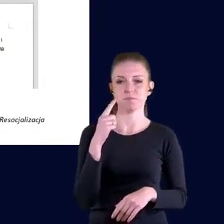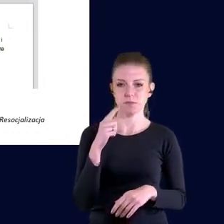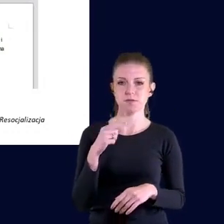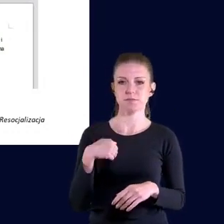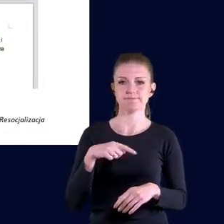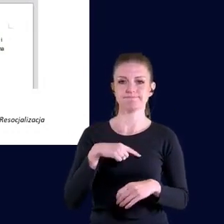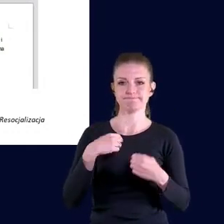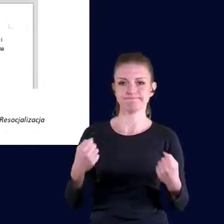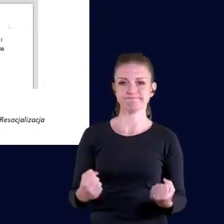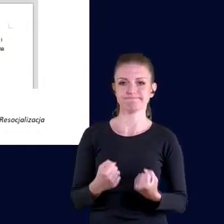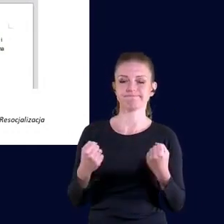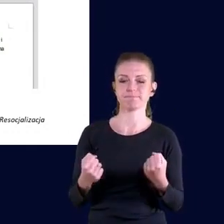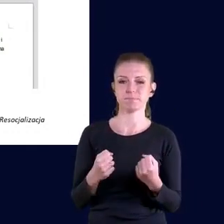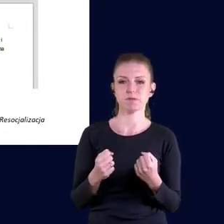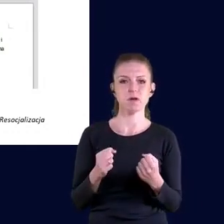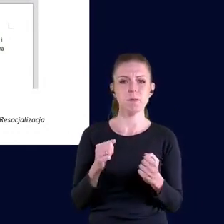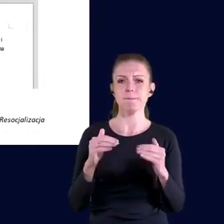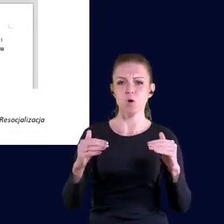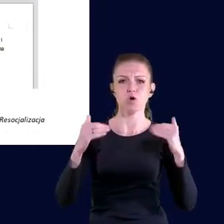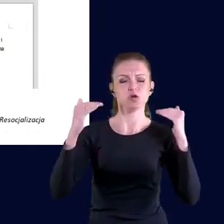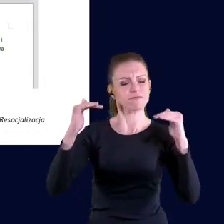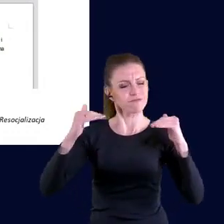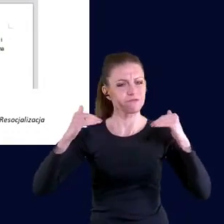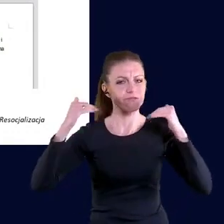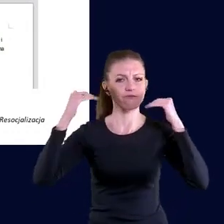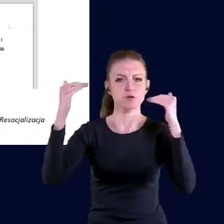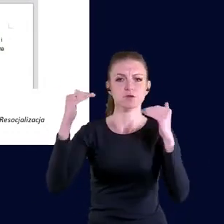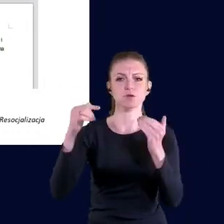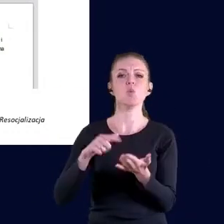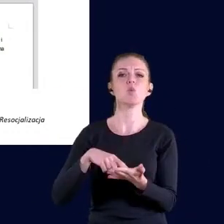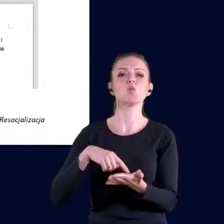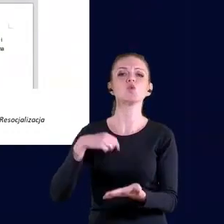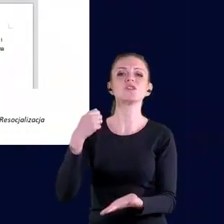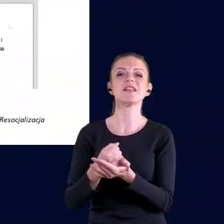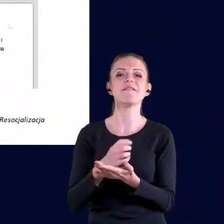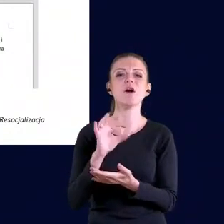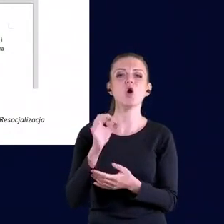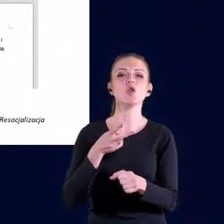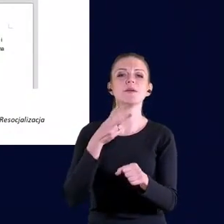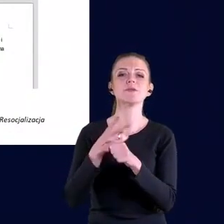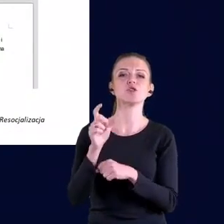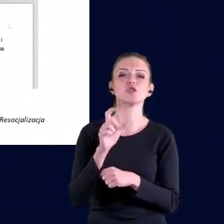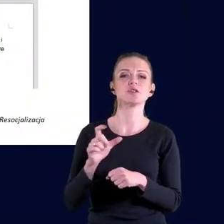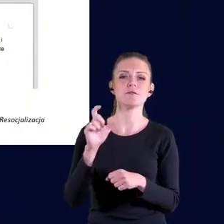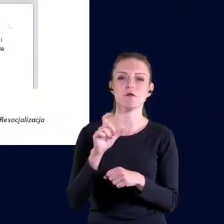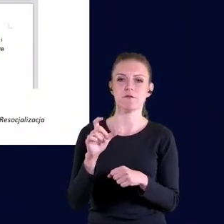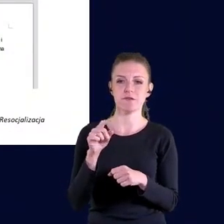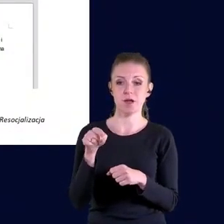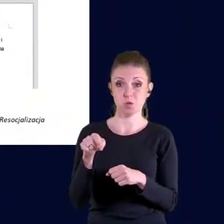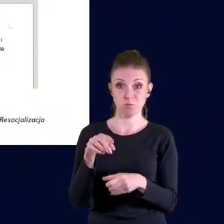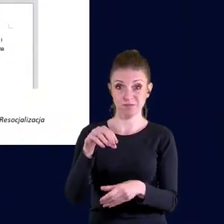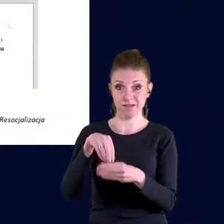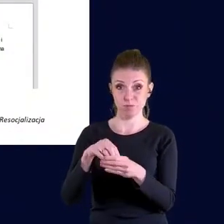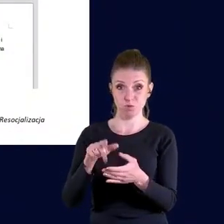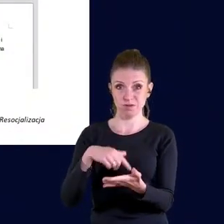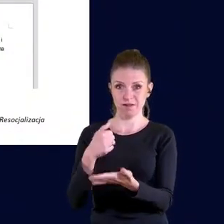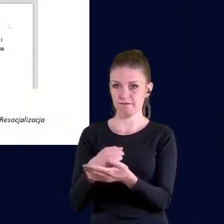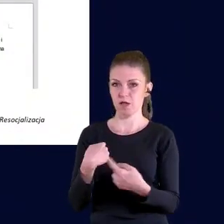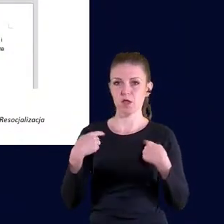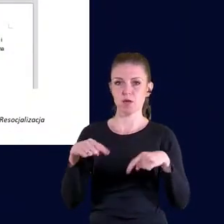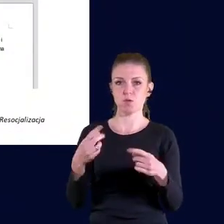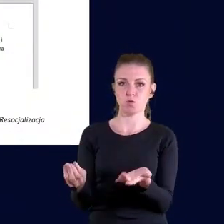poziomie najwyższym które w ustawie o dostępności cyfrowej nie został uwzględniony